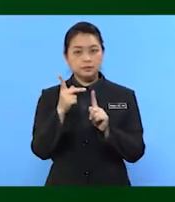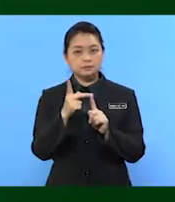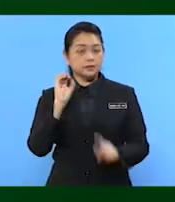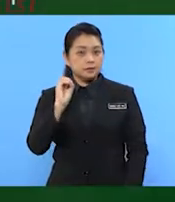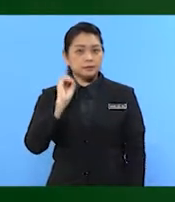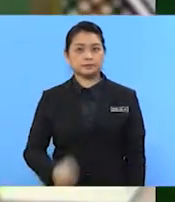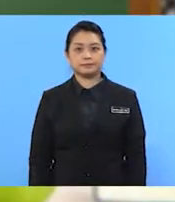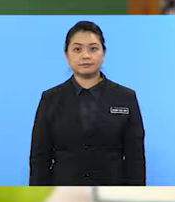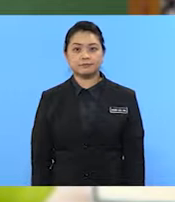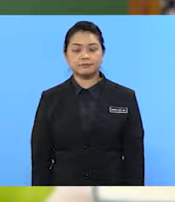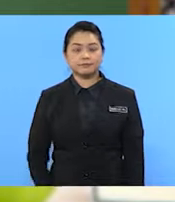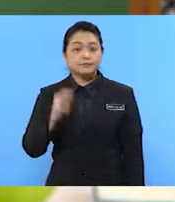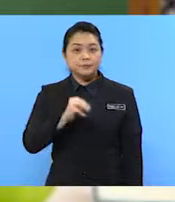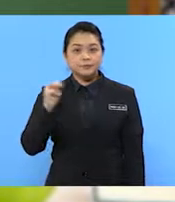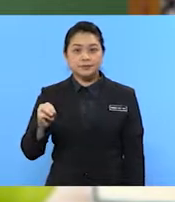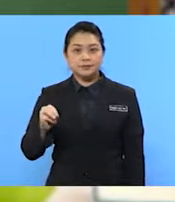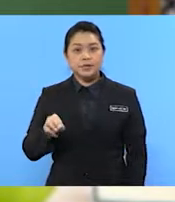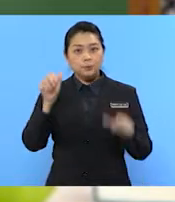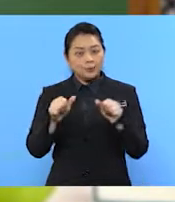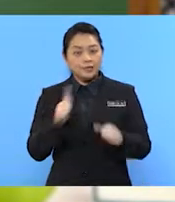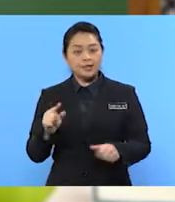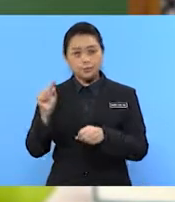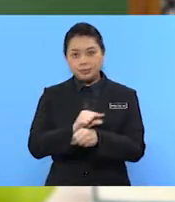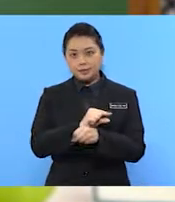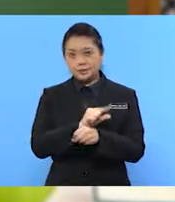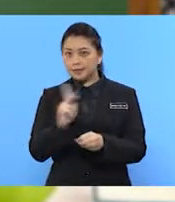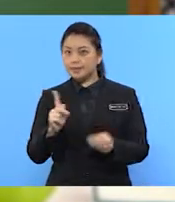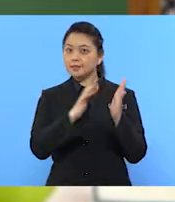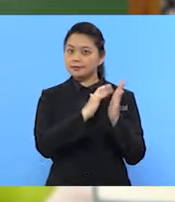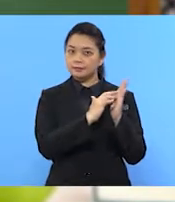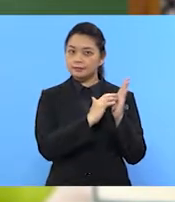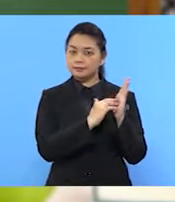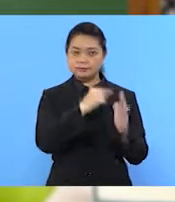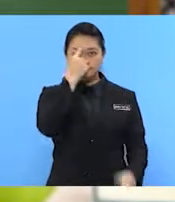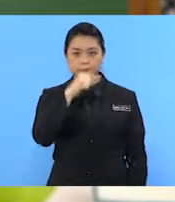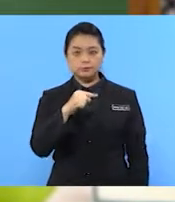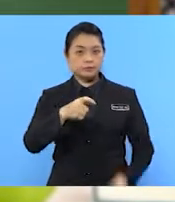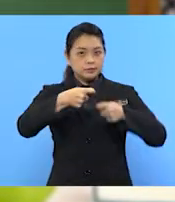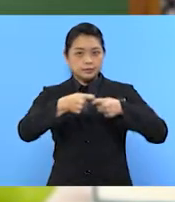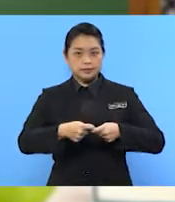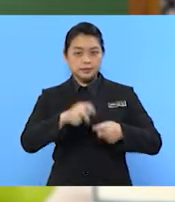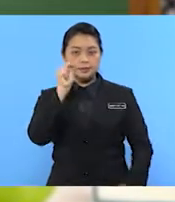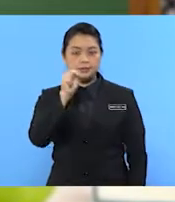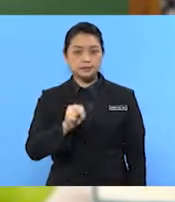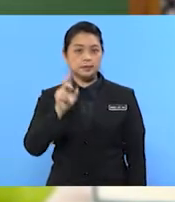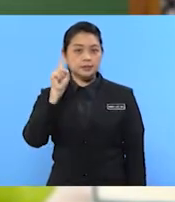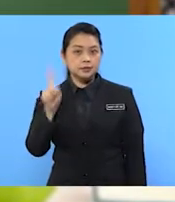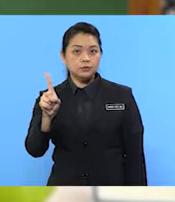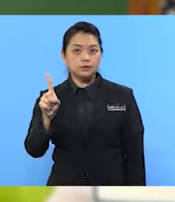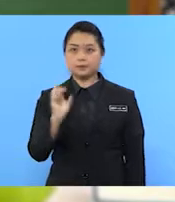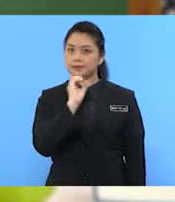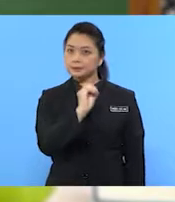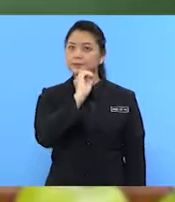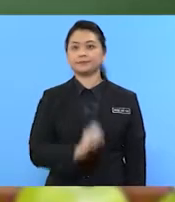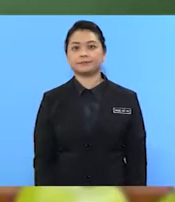sifar unit. Murid-murid bolehlah menggunakan kalkulator untuk menentukan nisbah 1 kepada